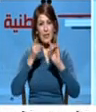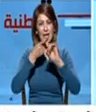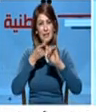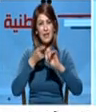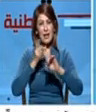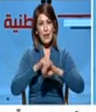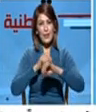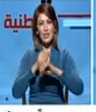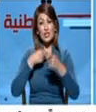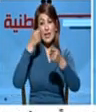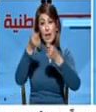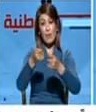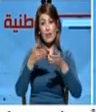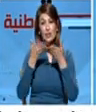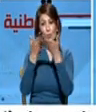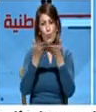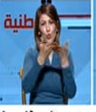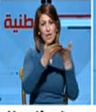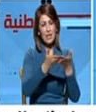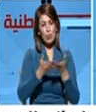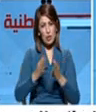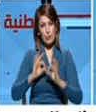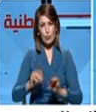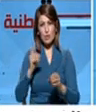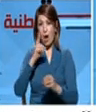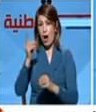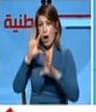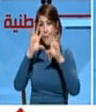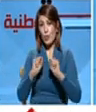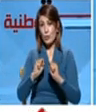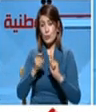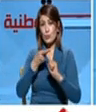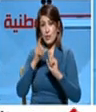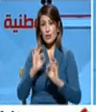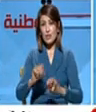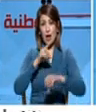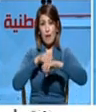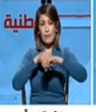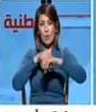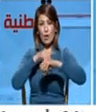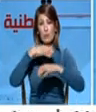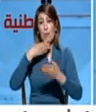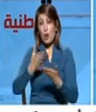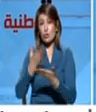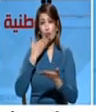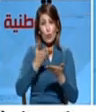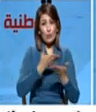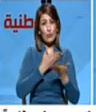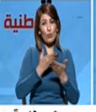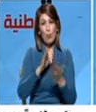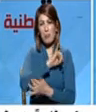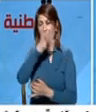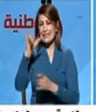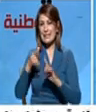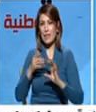وللاسف العديد ملتزم وش بالموعد اللي كان محدد في الارساليه اللي ايجاد جهتهم هيك على